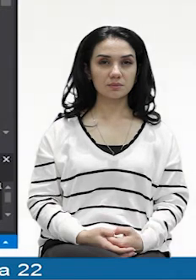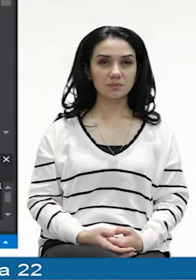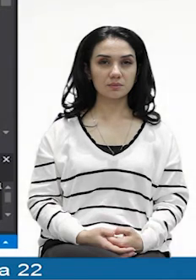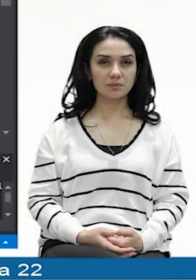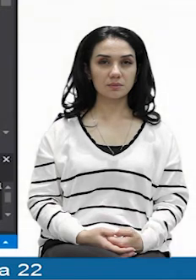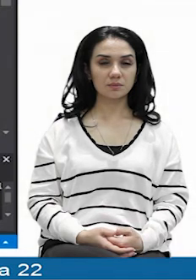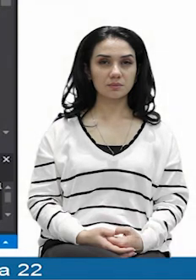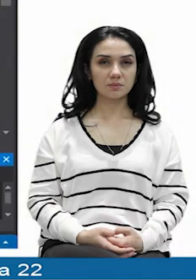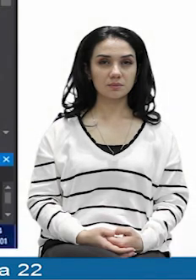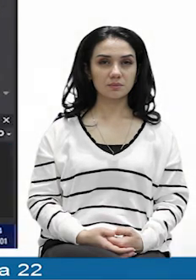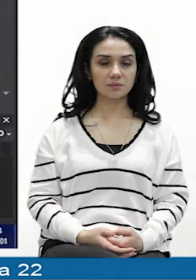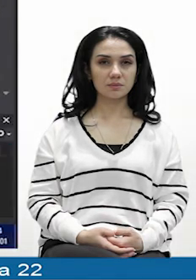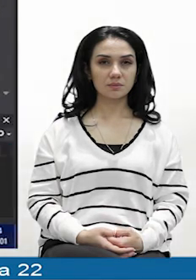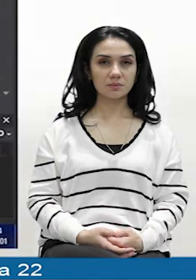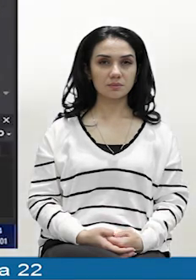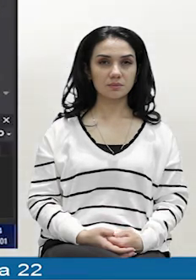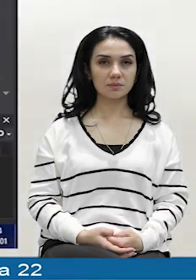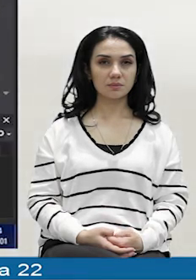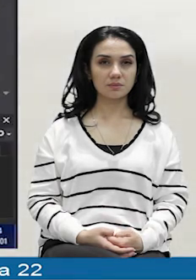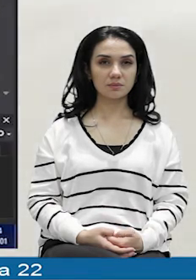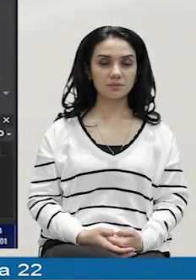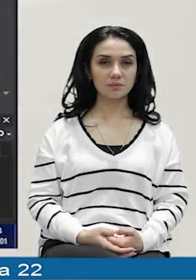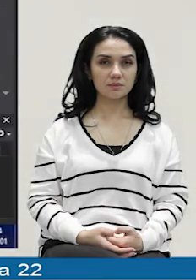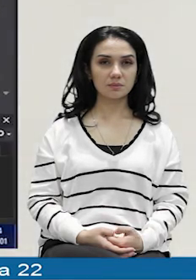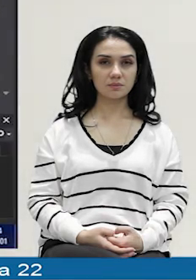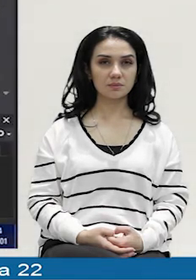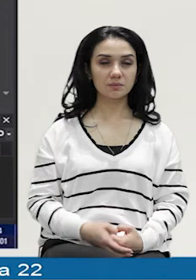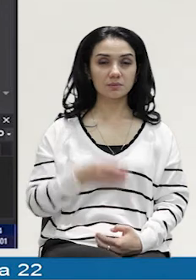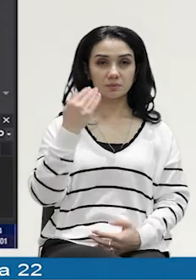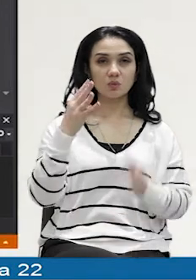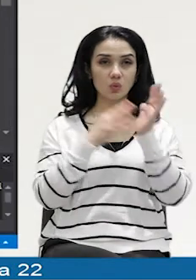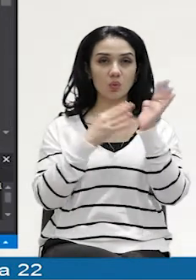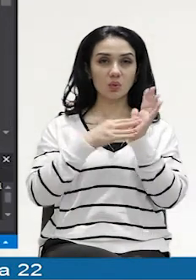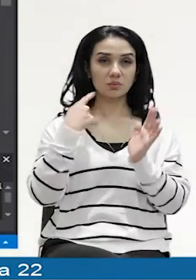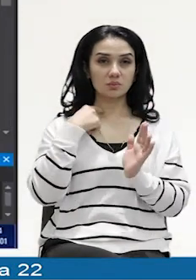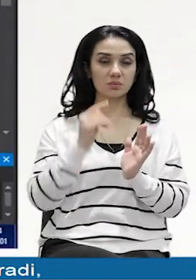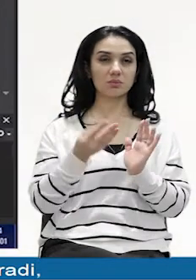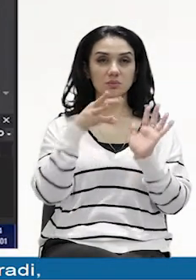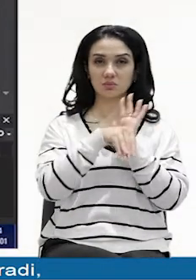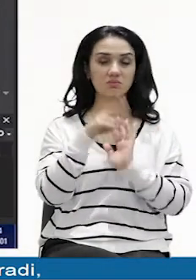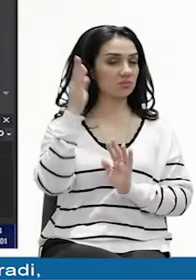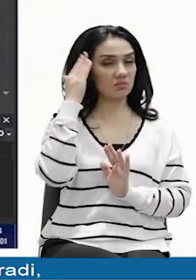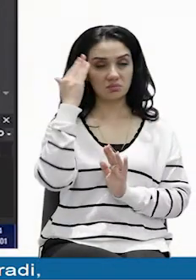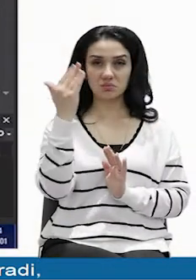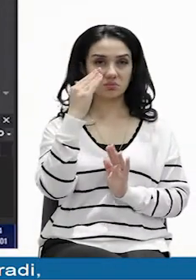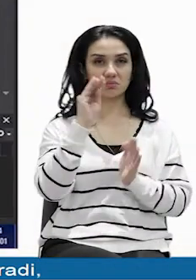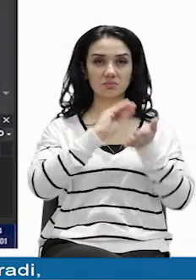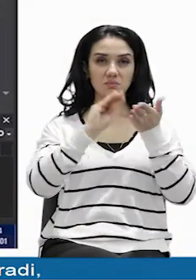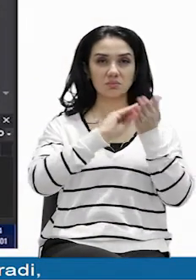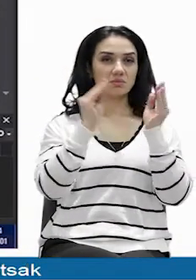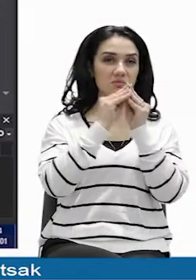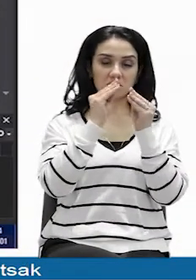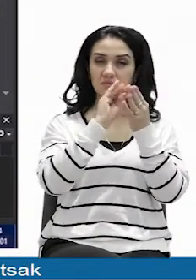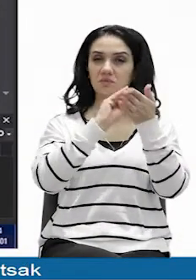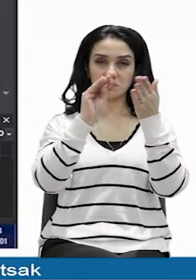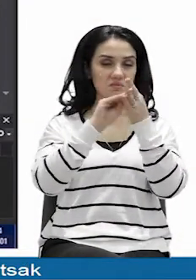yani break vermemiz bu ne? Ben de mesela 9 girsem bilmeyim ben de yap. Gördüğünüz gibi koyken hama halatlar gibi bilmeyim ben de genersen çıkarıp 10 girsem ben